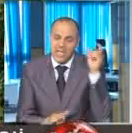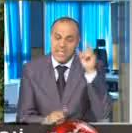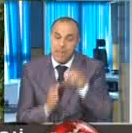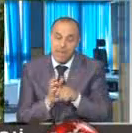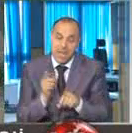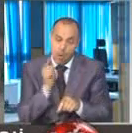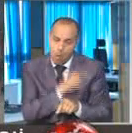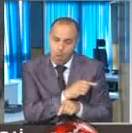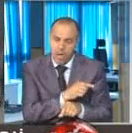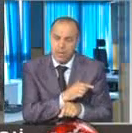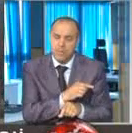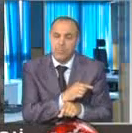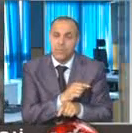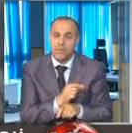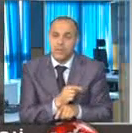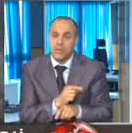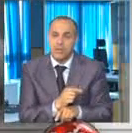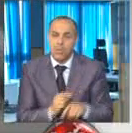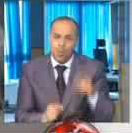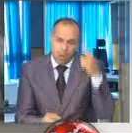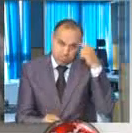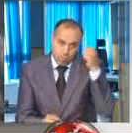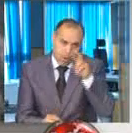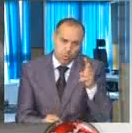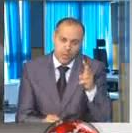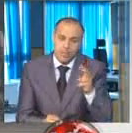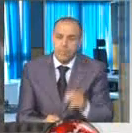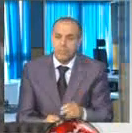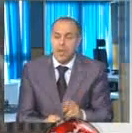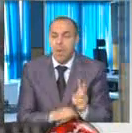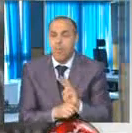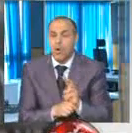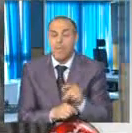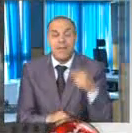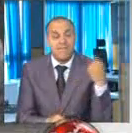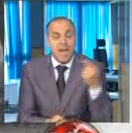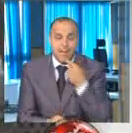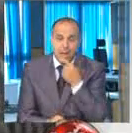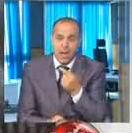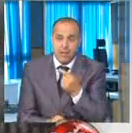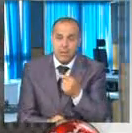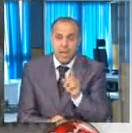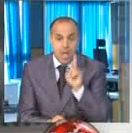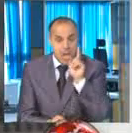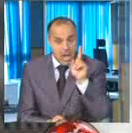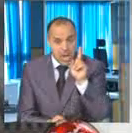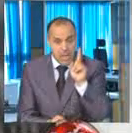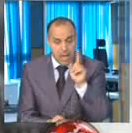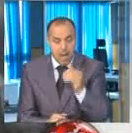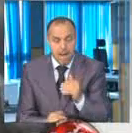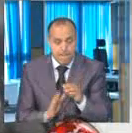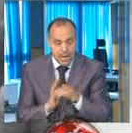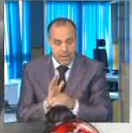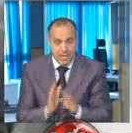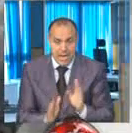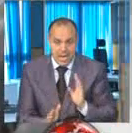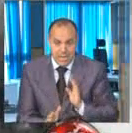الدولة الإسلامية وجبهة النصرة. مراقبون دوليون اعتبروا أن بين الخطط